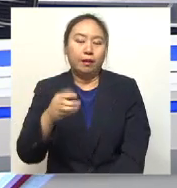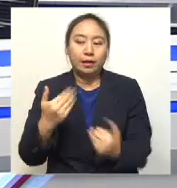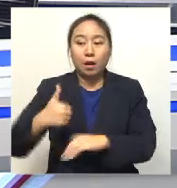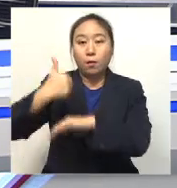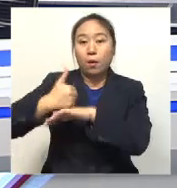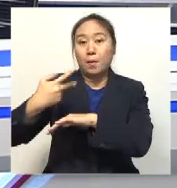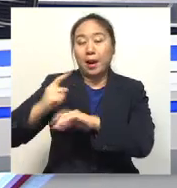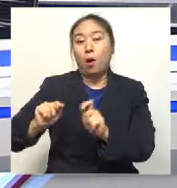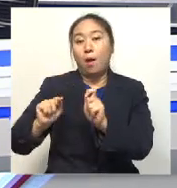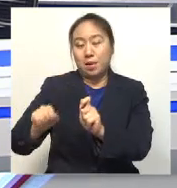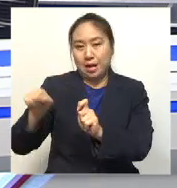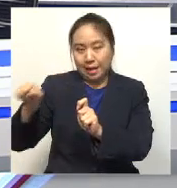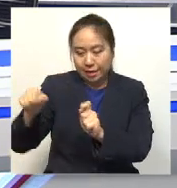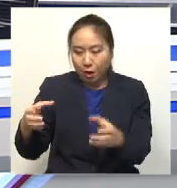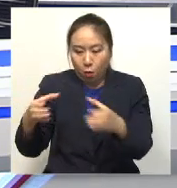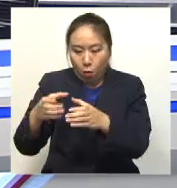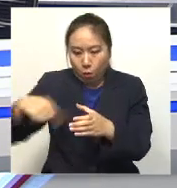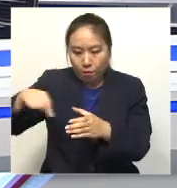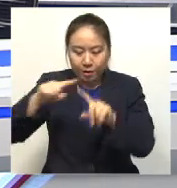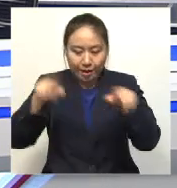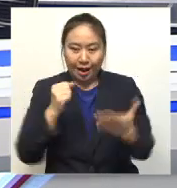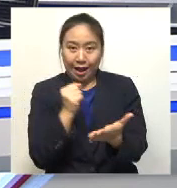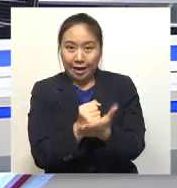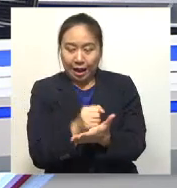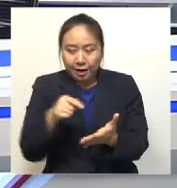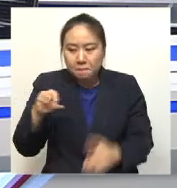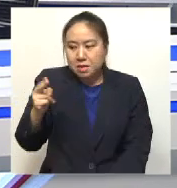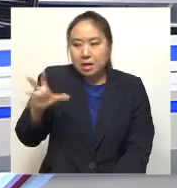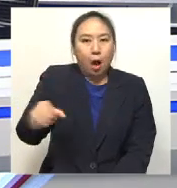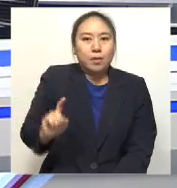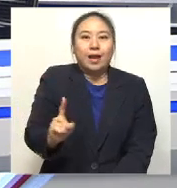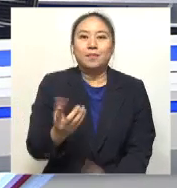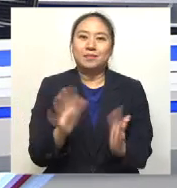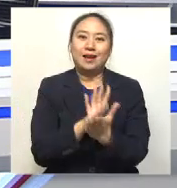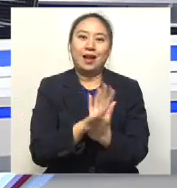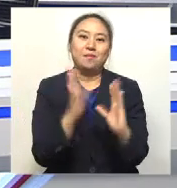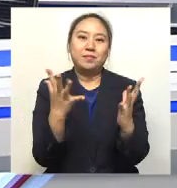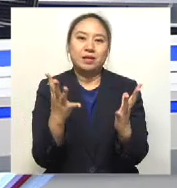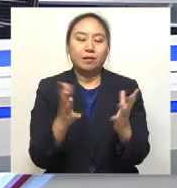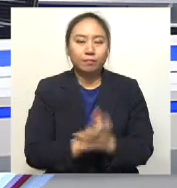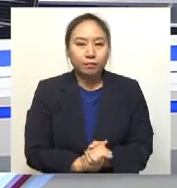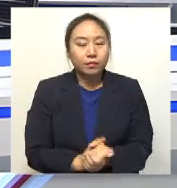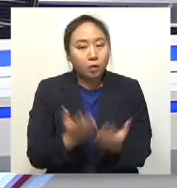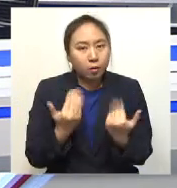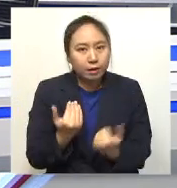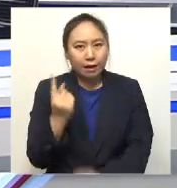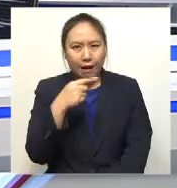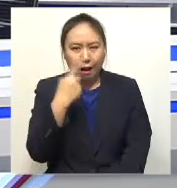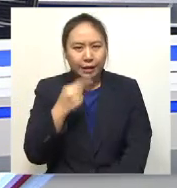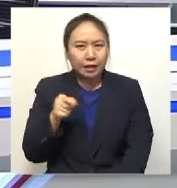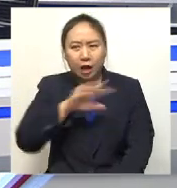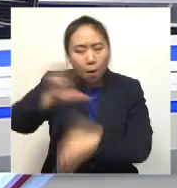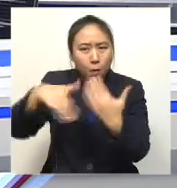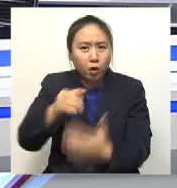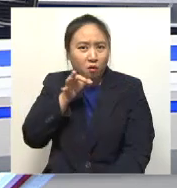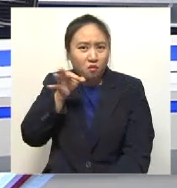ภอด่านมะขามเตี้ยและพวกก็ยังไม่มีเอกสารมาแสดงเรื่องของการครอบครองส่วนเรื่องของการแจ้งข้อหาผู้ที่ถูกกล่าวห